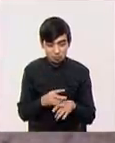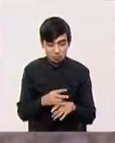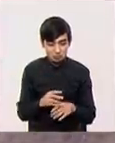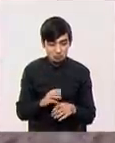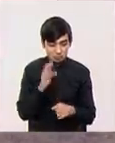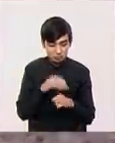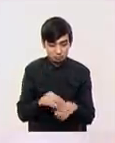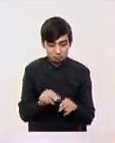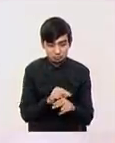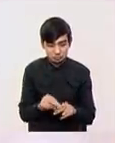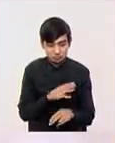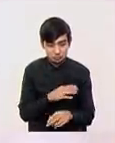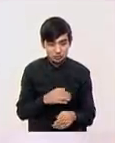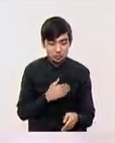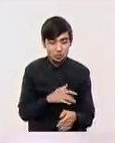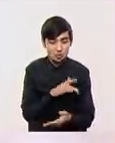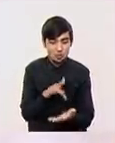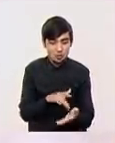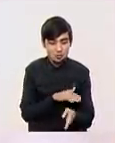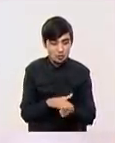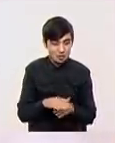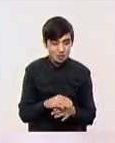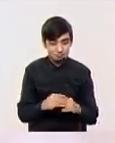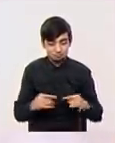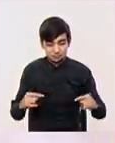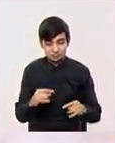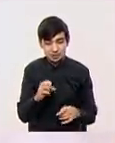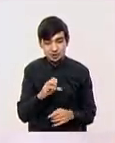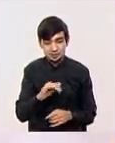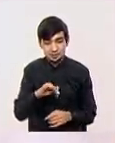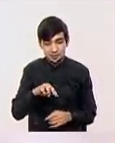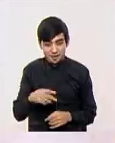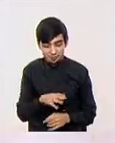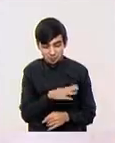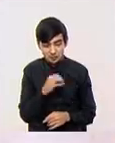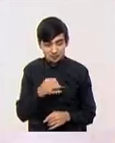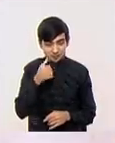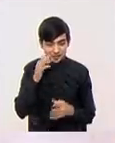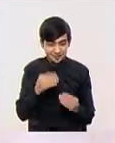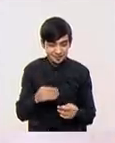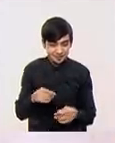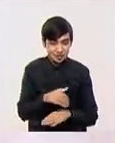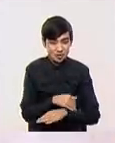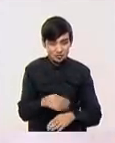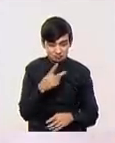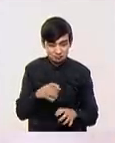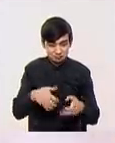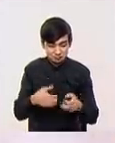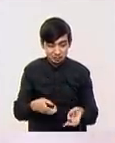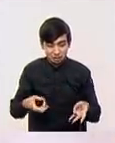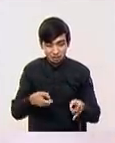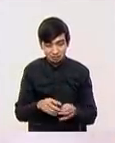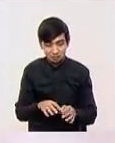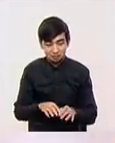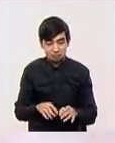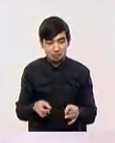ғой. Көшеміз толық асфальт болғанмен батпақтан көз ашпаймыз дейді маңайдағы тұрғындар. Кешегі күнге дейін жолдың жиегі қазылған күйі